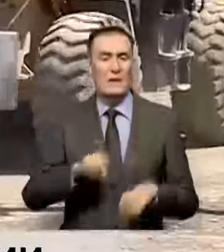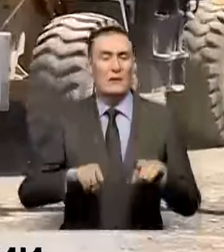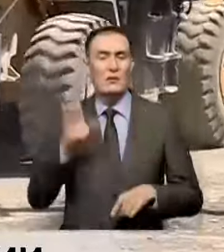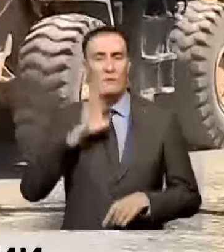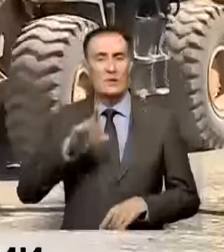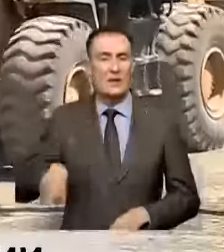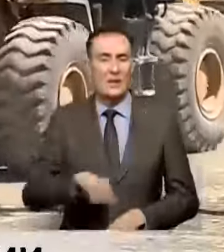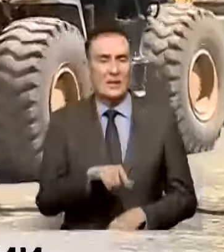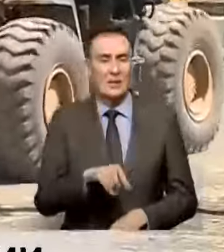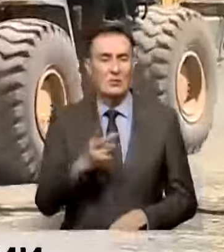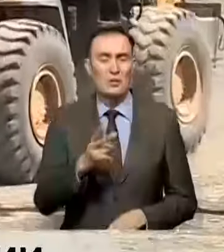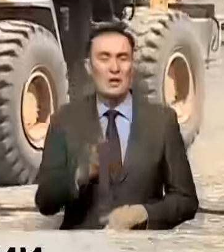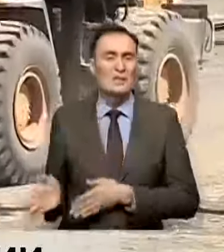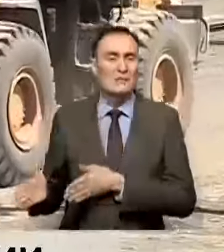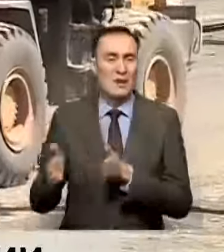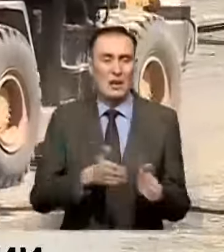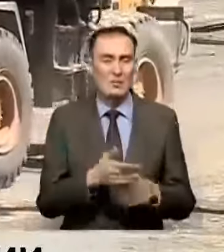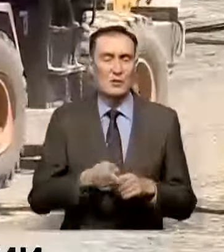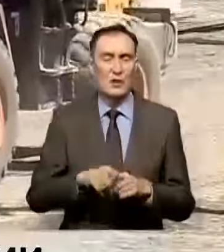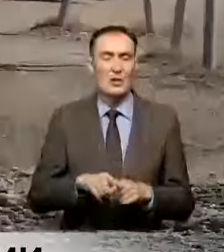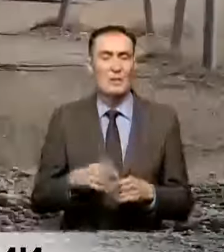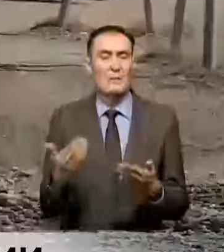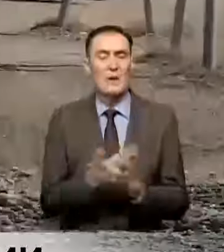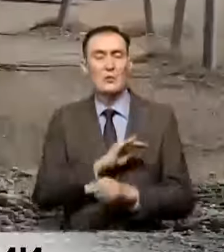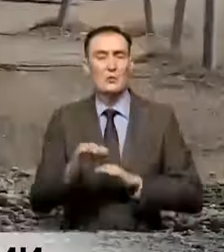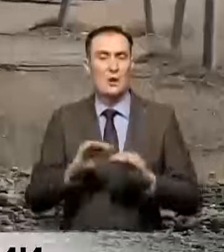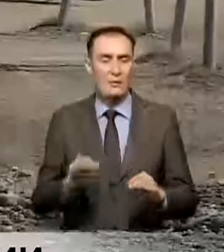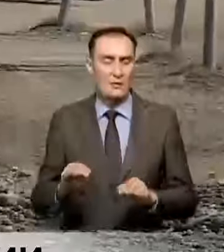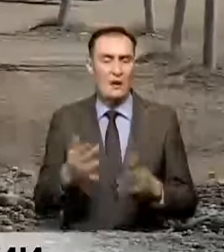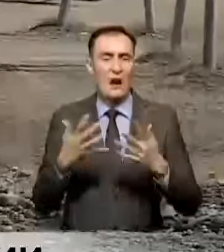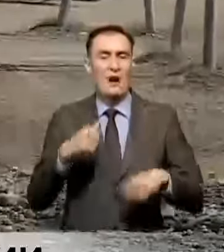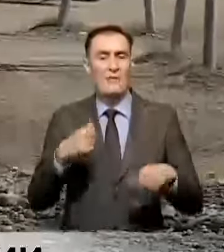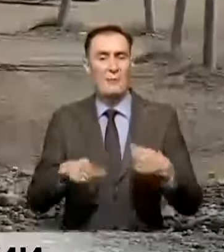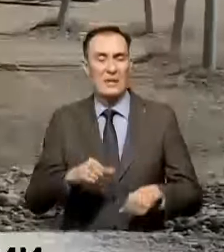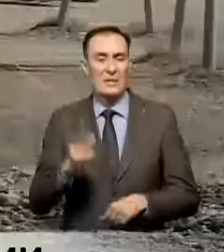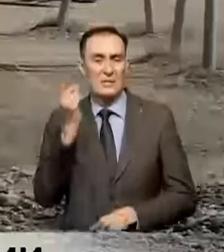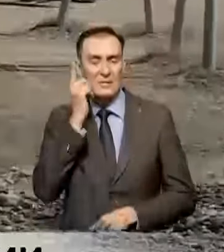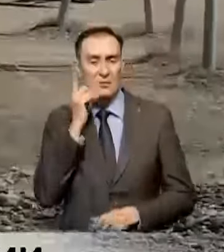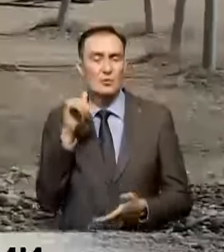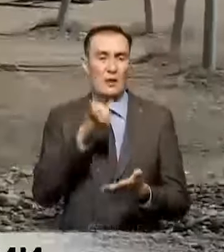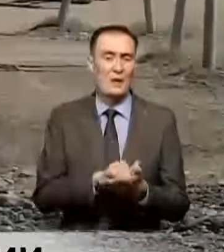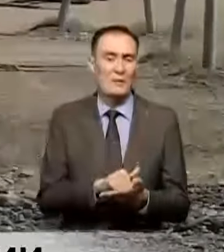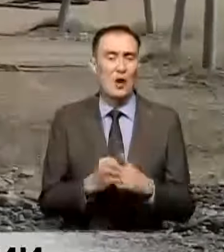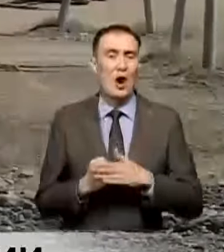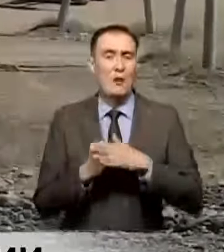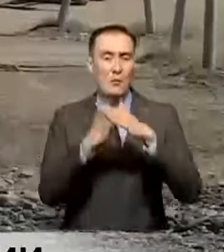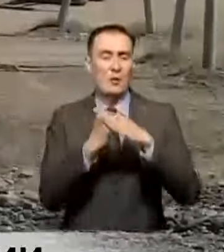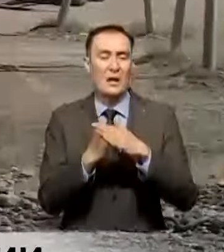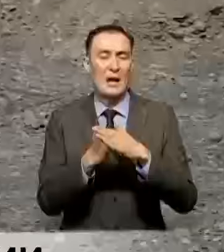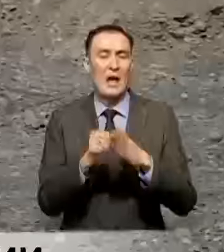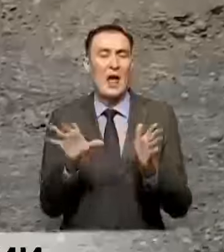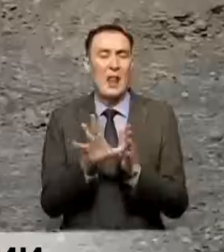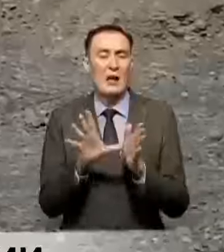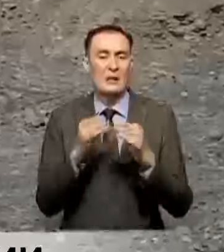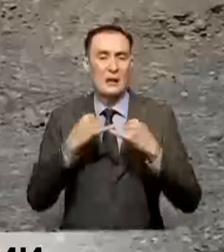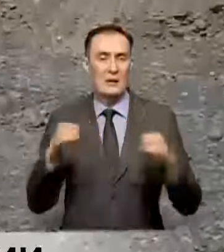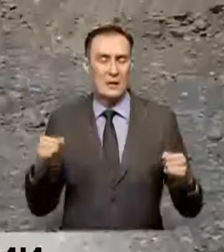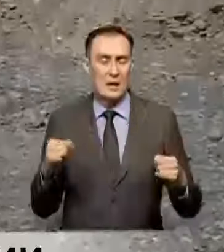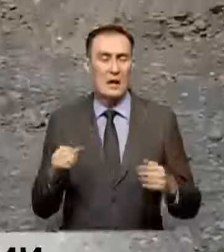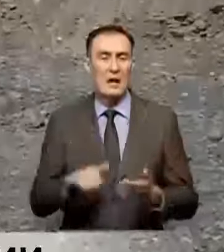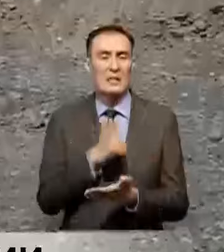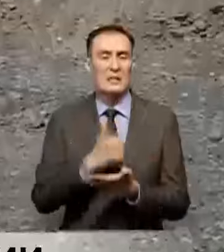водные артерии сворачивают. Также переустраивают средства автоматики и связи. Устанавливают опоры для высоковольтных линий.